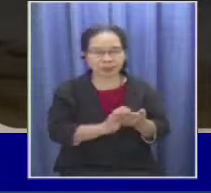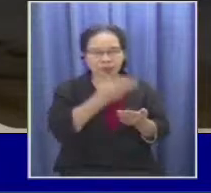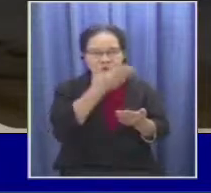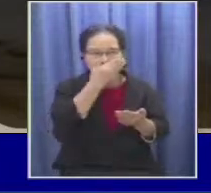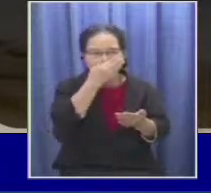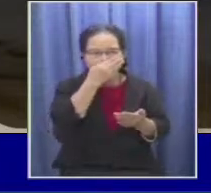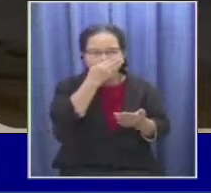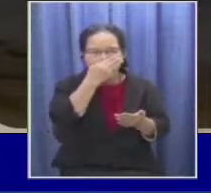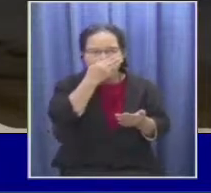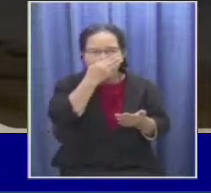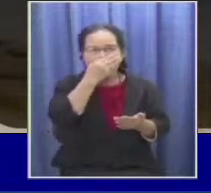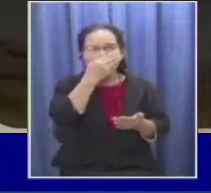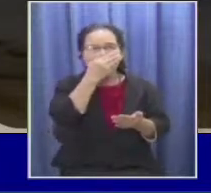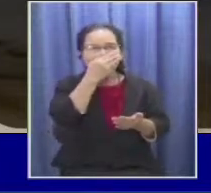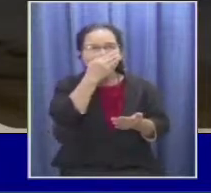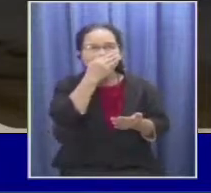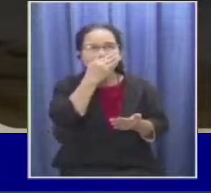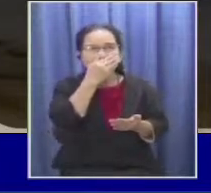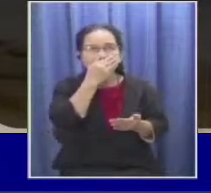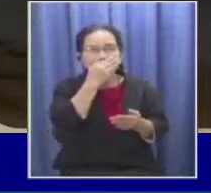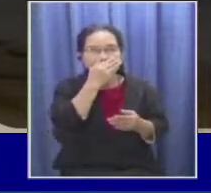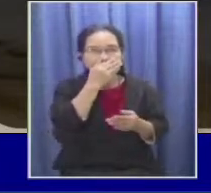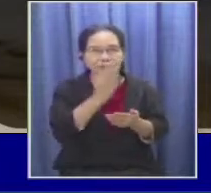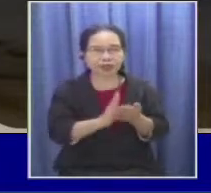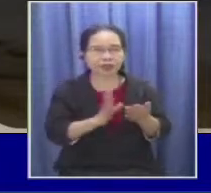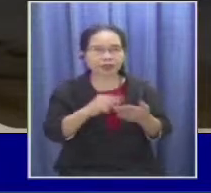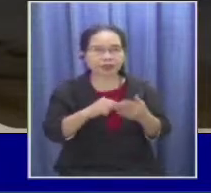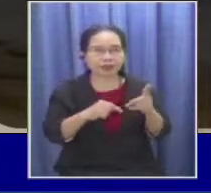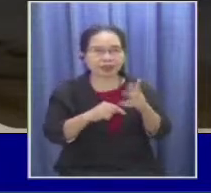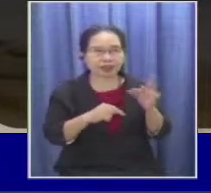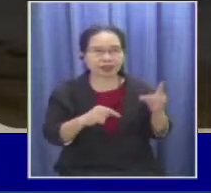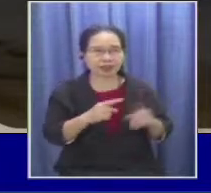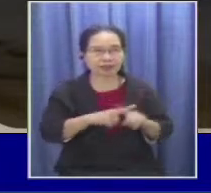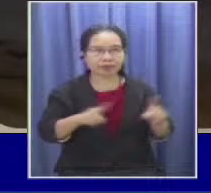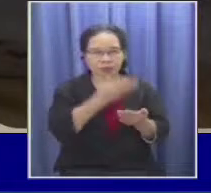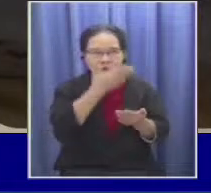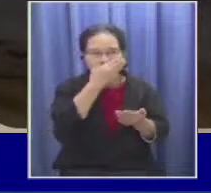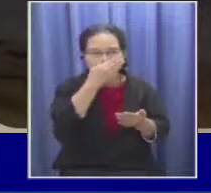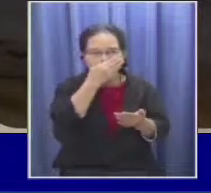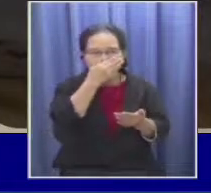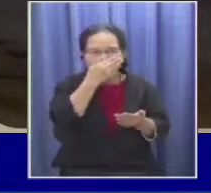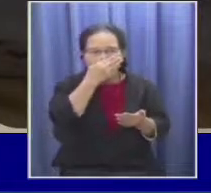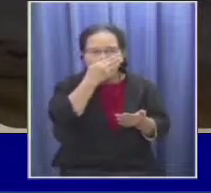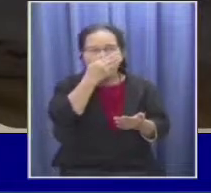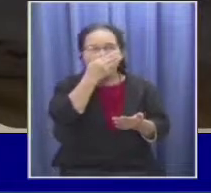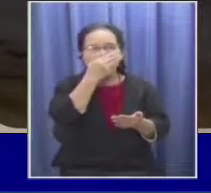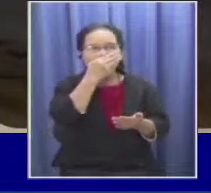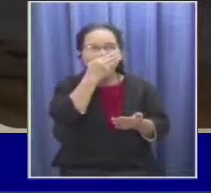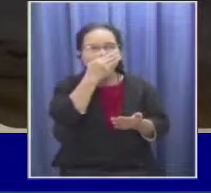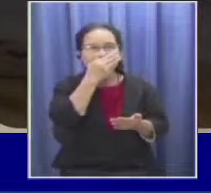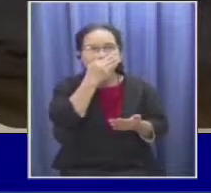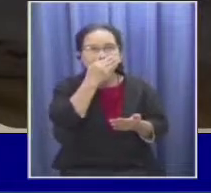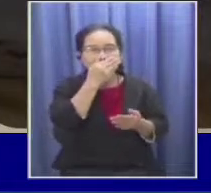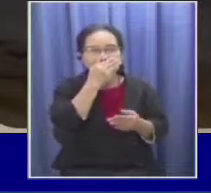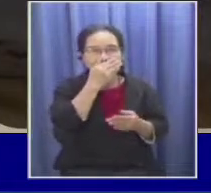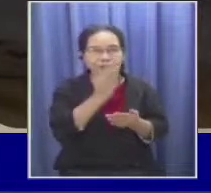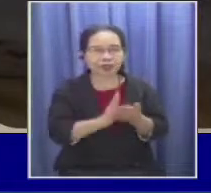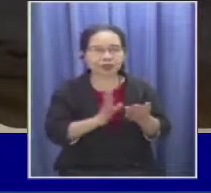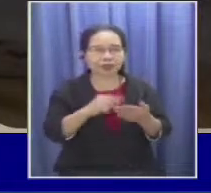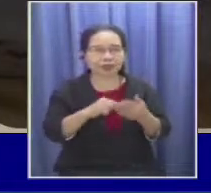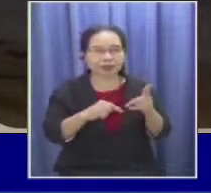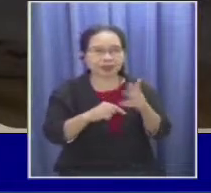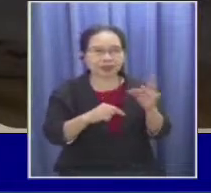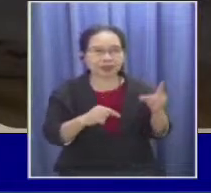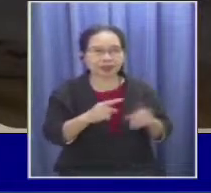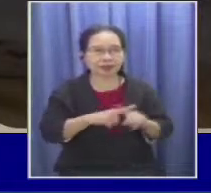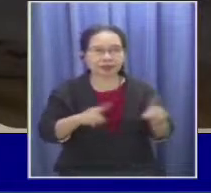Matthew chapter 5 verse 37 Matthew ngoma 18 mchemu aduasanso na momma mo ane nye